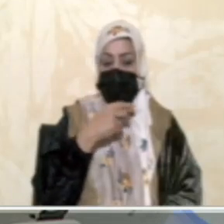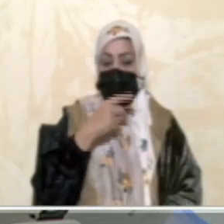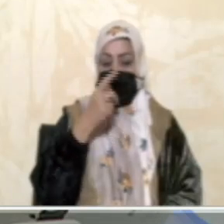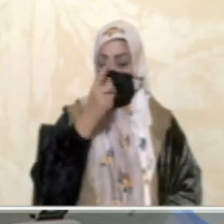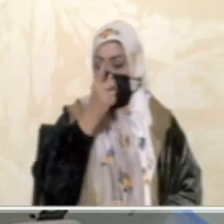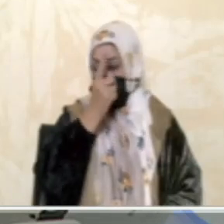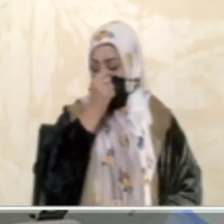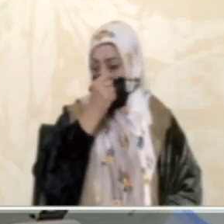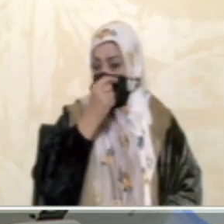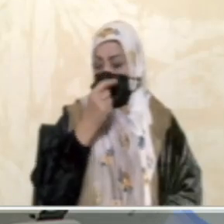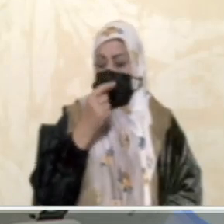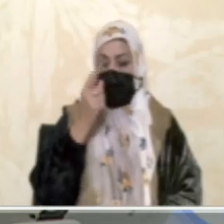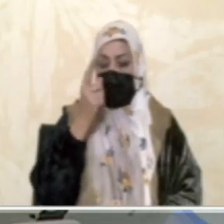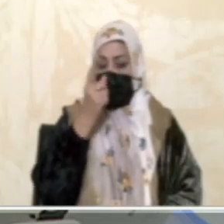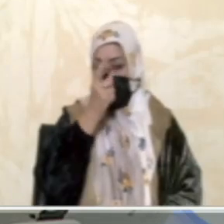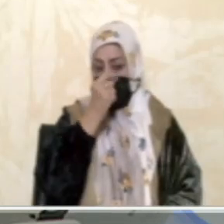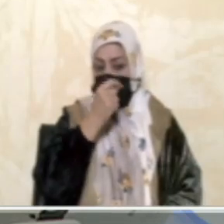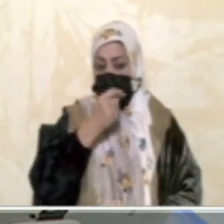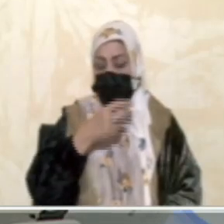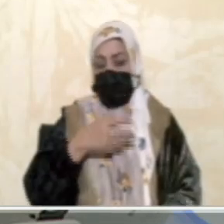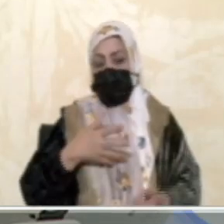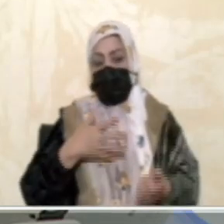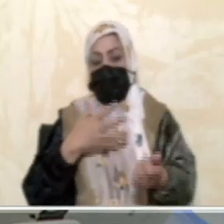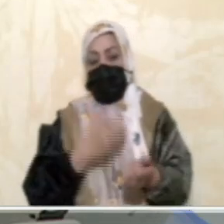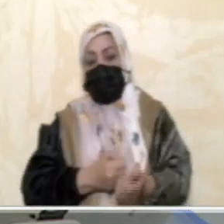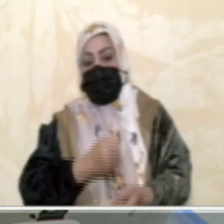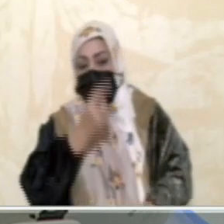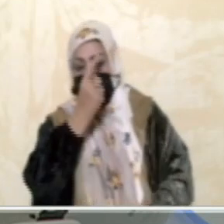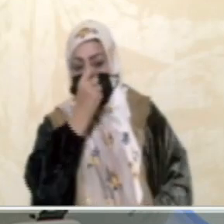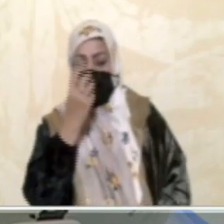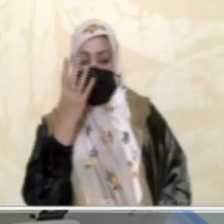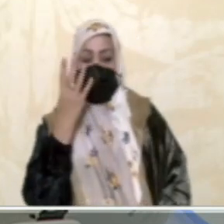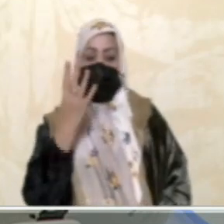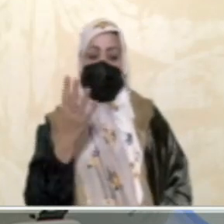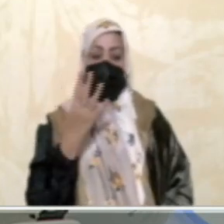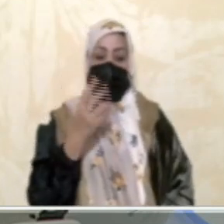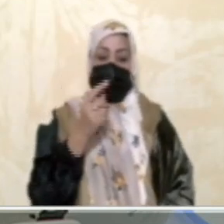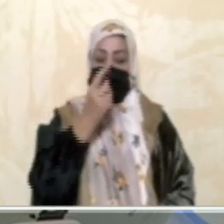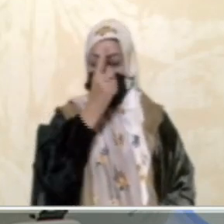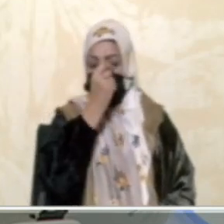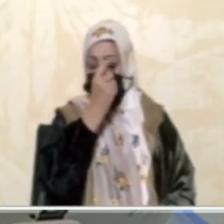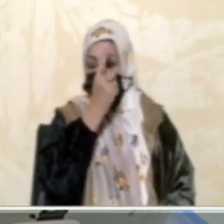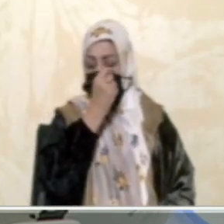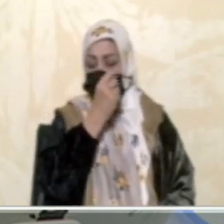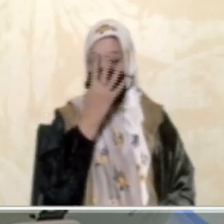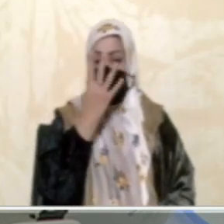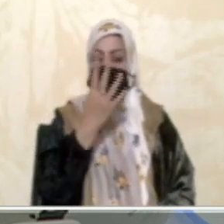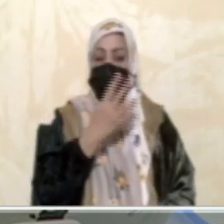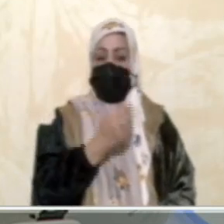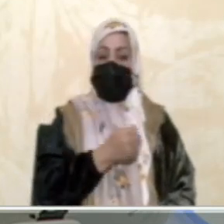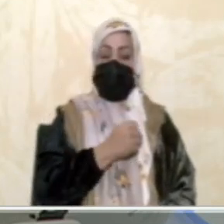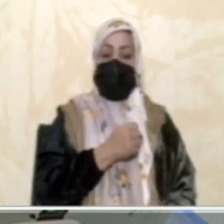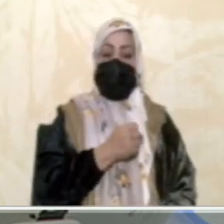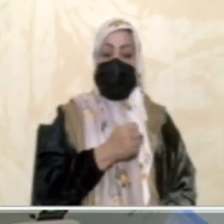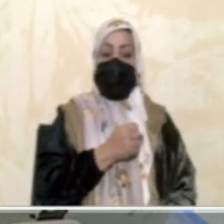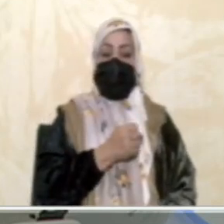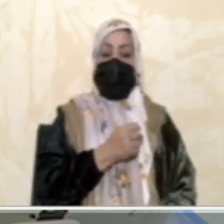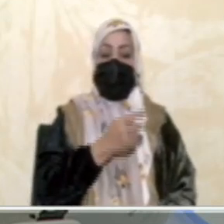قطره اربعه انواع قطره ندير فيه نعم فالقطره هي تنزلني في الريق